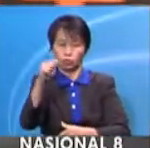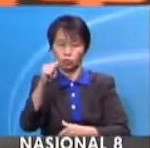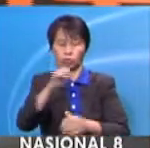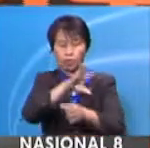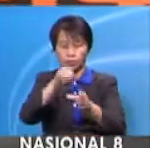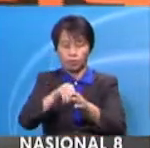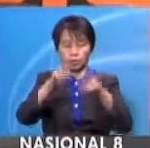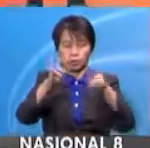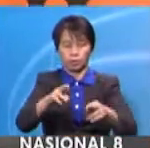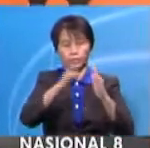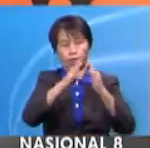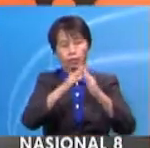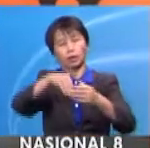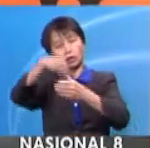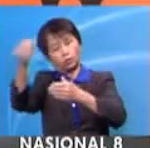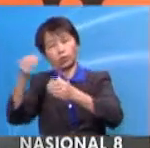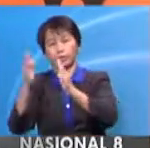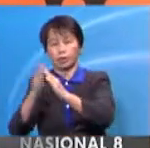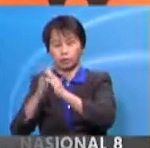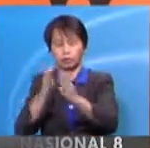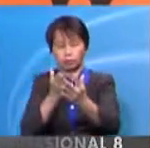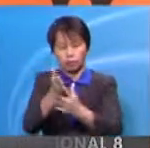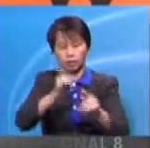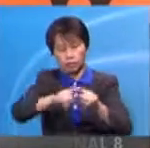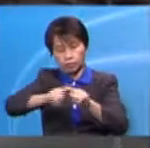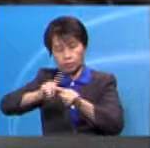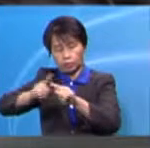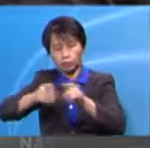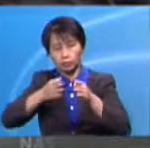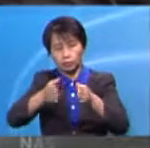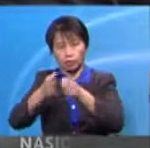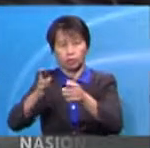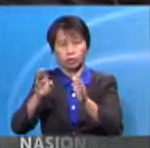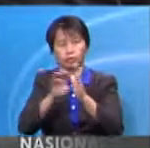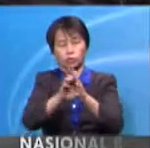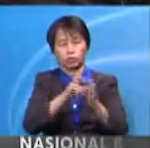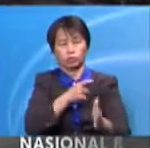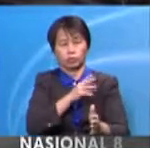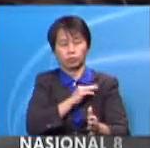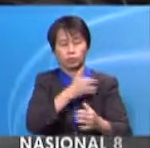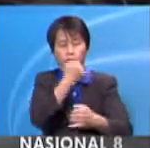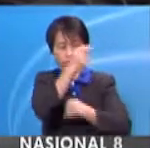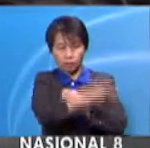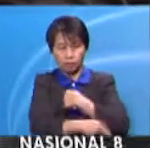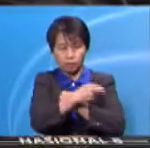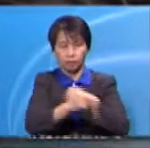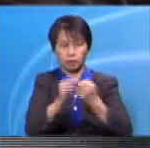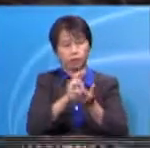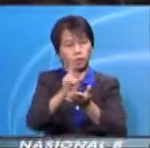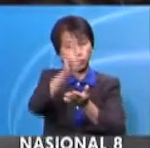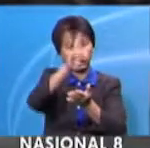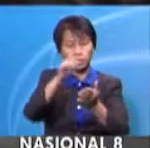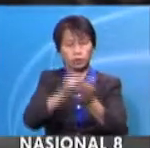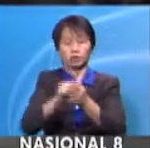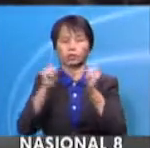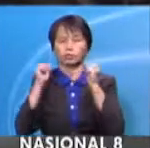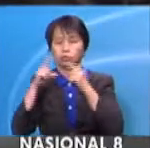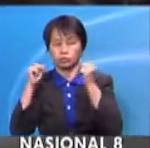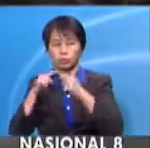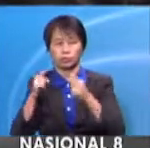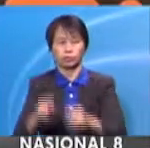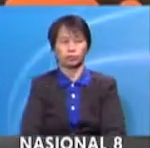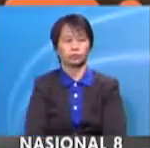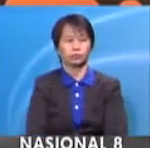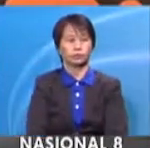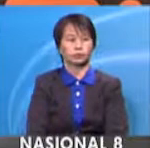melibatkan rakyat di Bandar dan luar Bandar melalui berbagai saluran seperti Kementerian Negeri institusi pendidikan juga sektor swasta